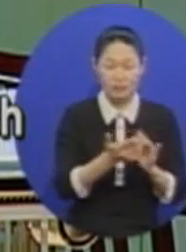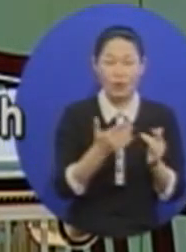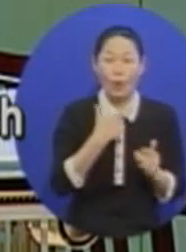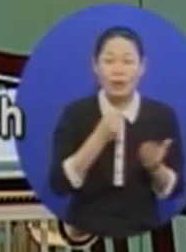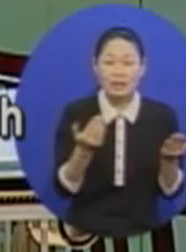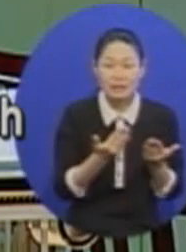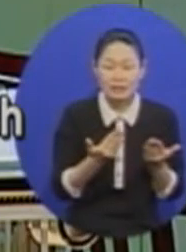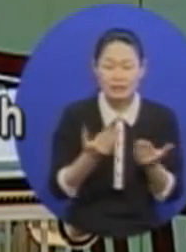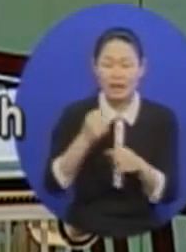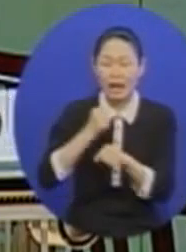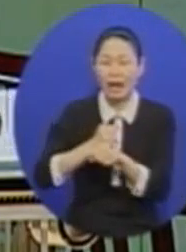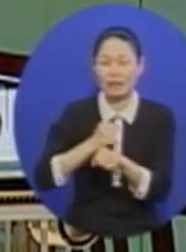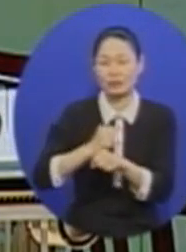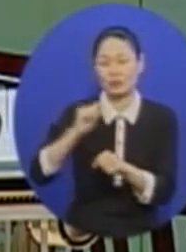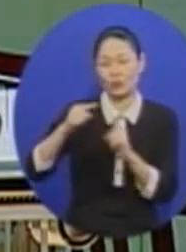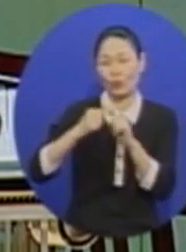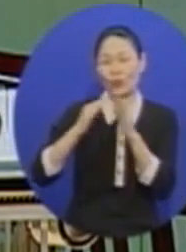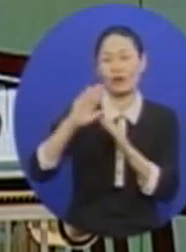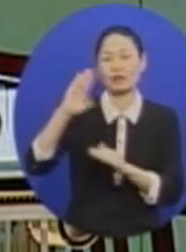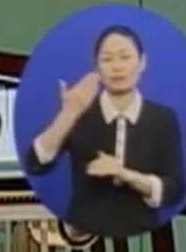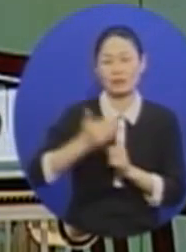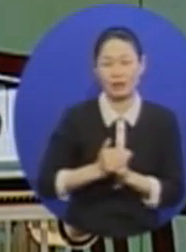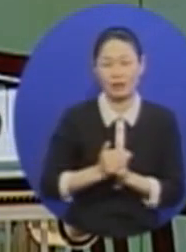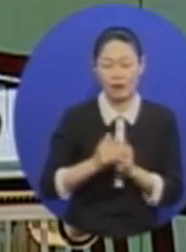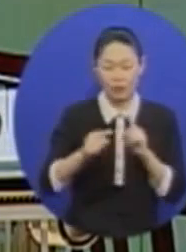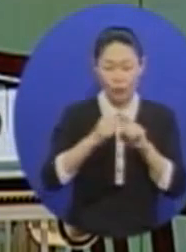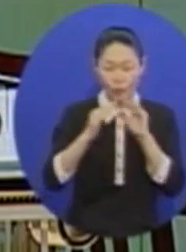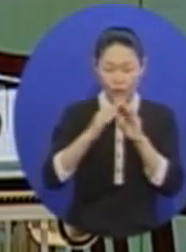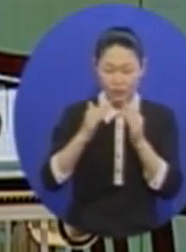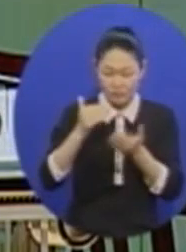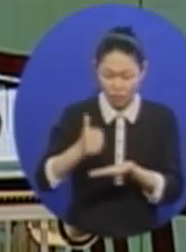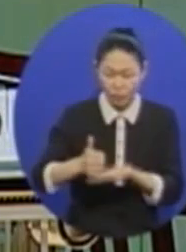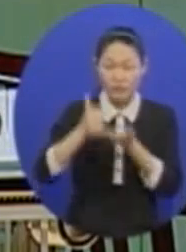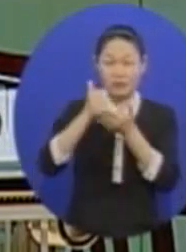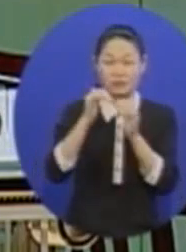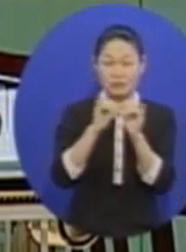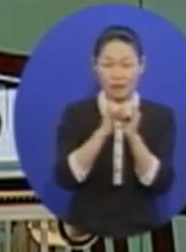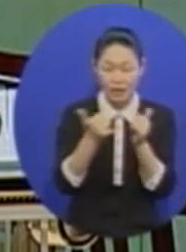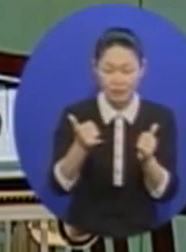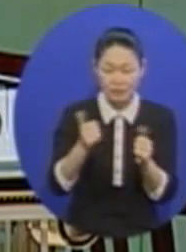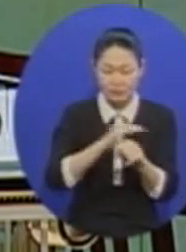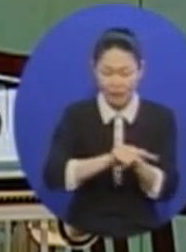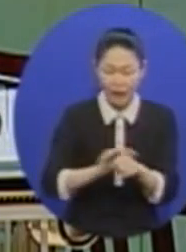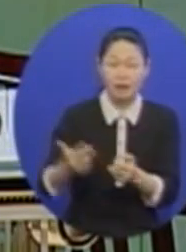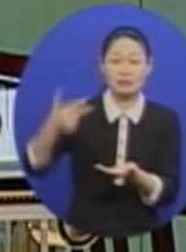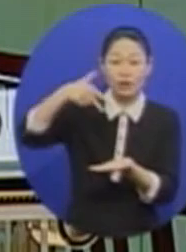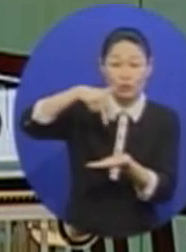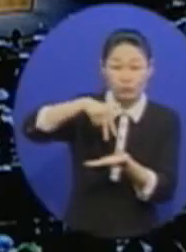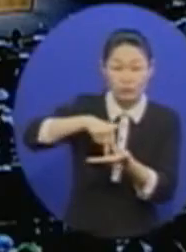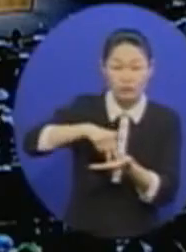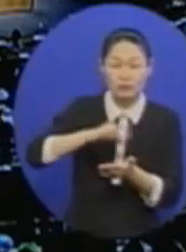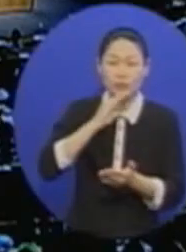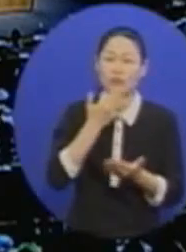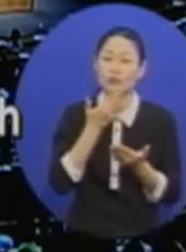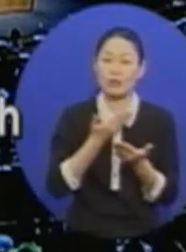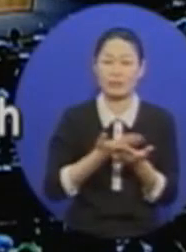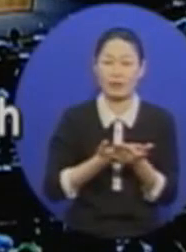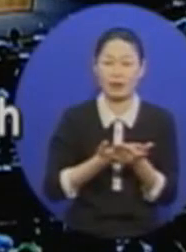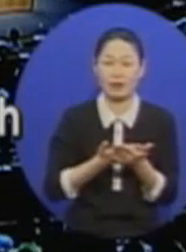않겠습니까 쓰 교회를 섬기는 이들을 세우는 일이 매우 중요합니다